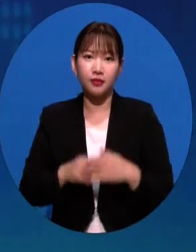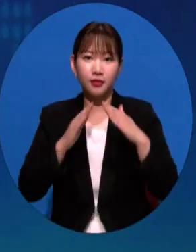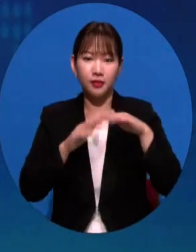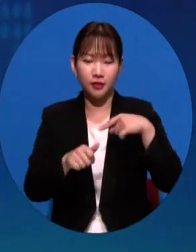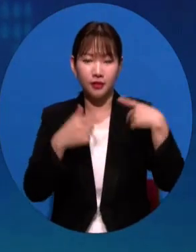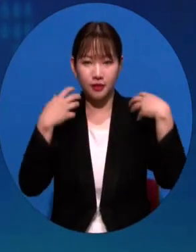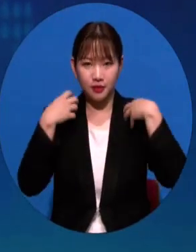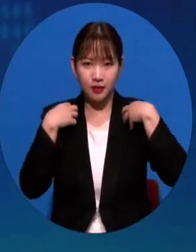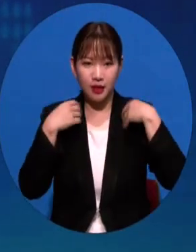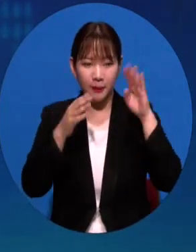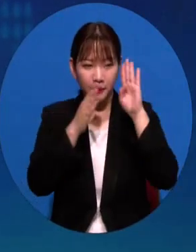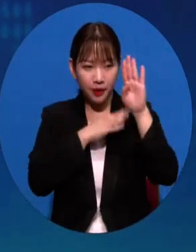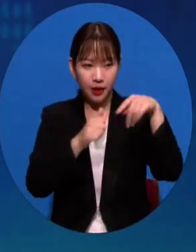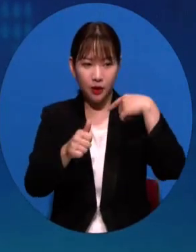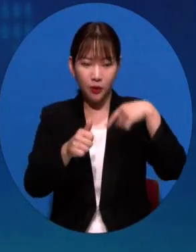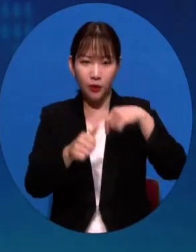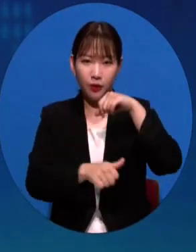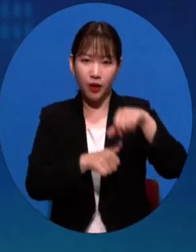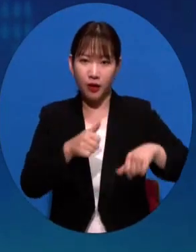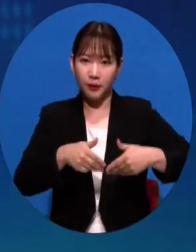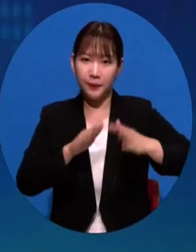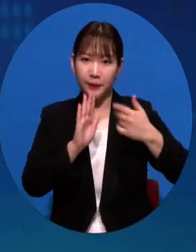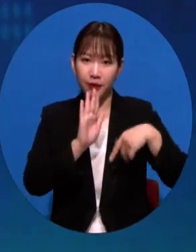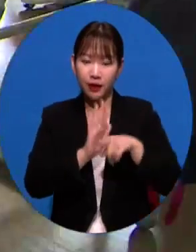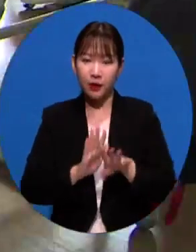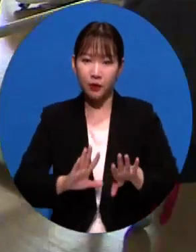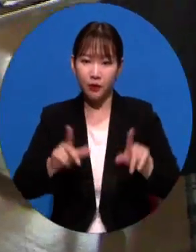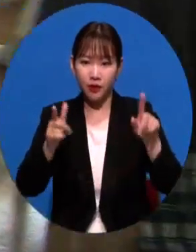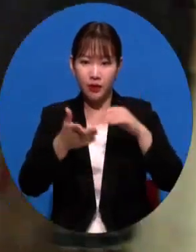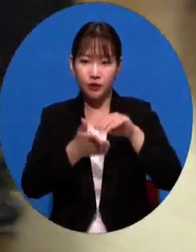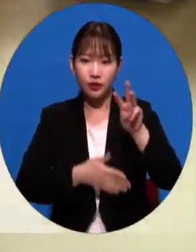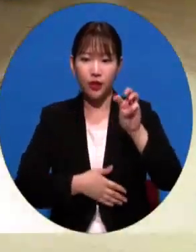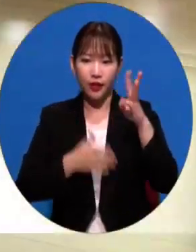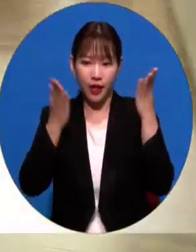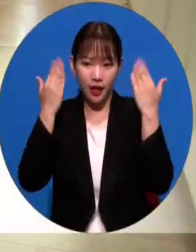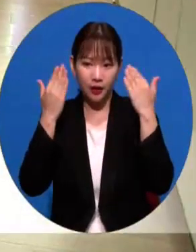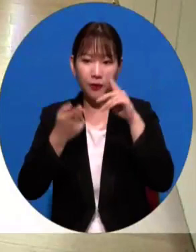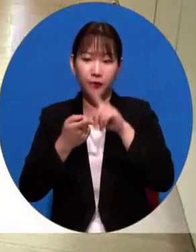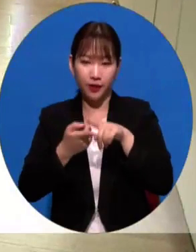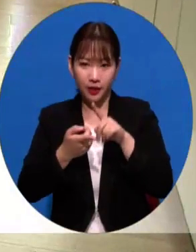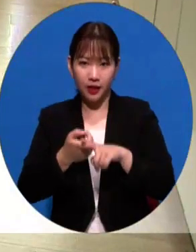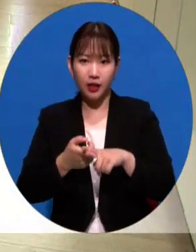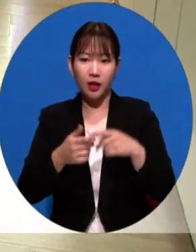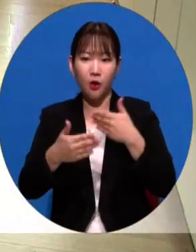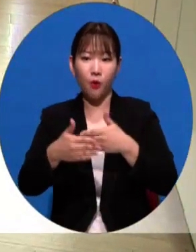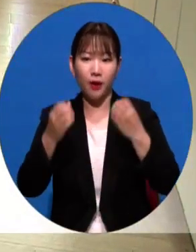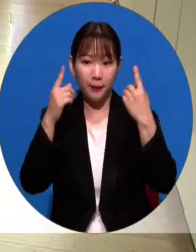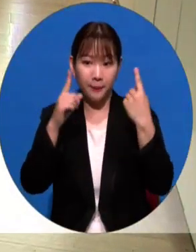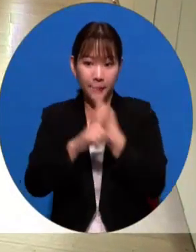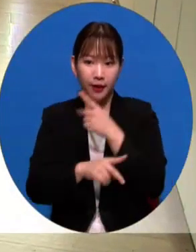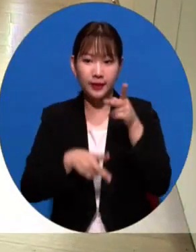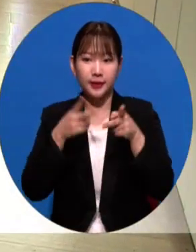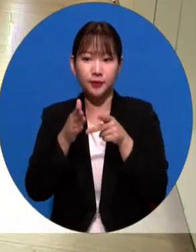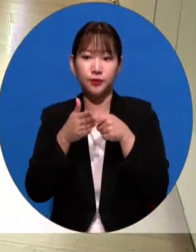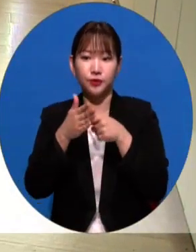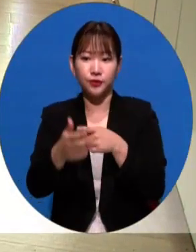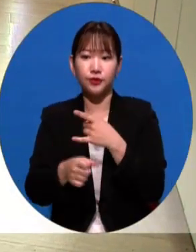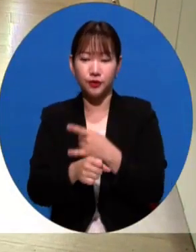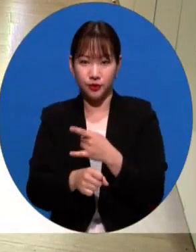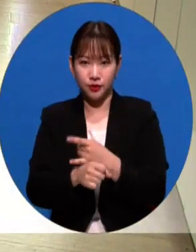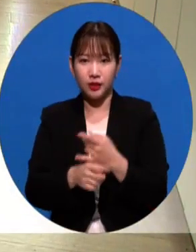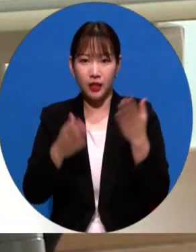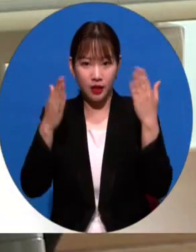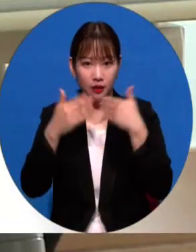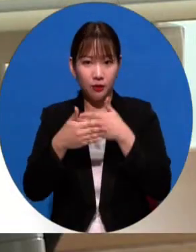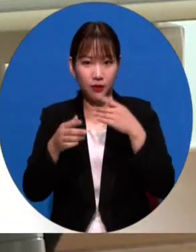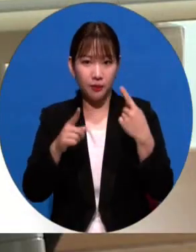전라남도 교육청은 미래 교육환경 조성을 위해 올해 33개 학교를 대상으로 공간혁신사업을 추진합니다.